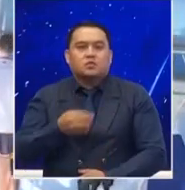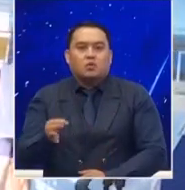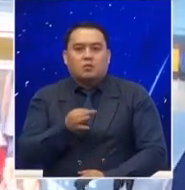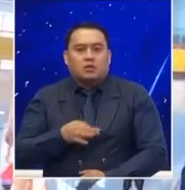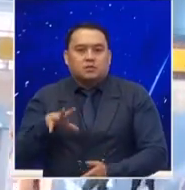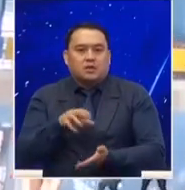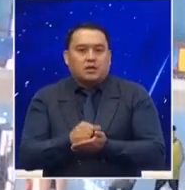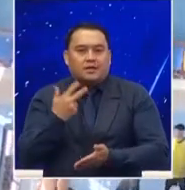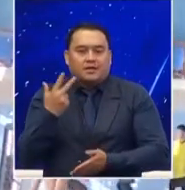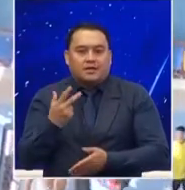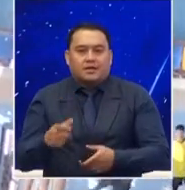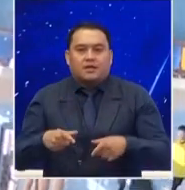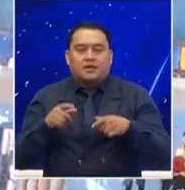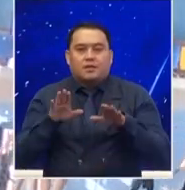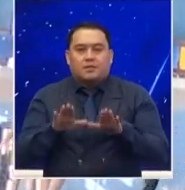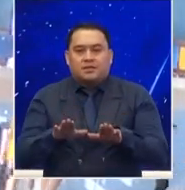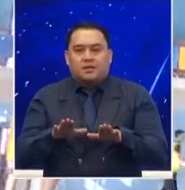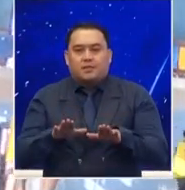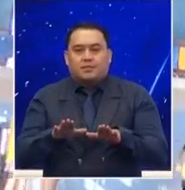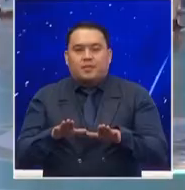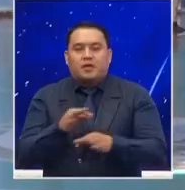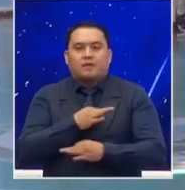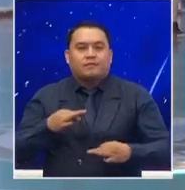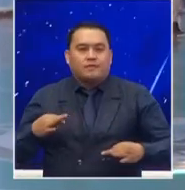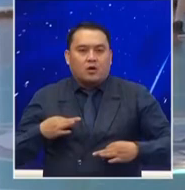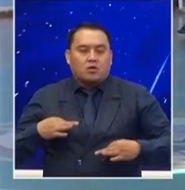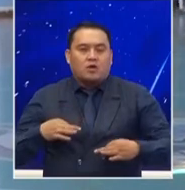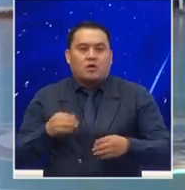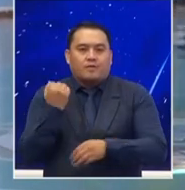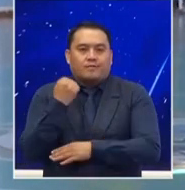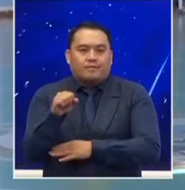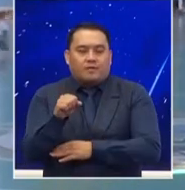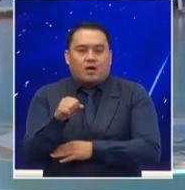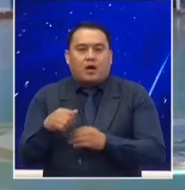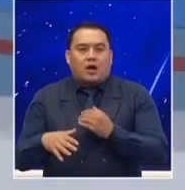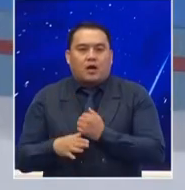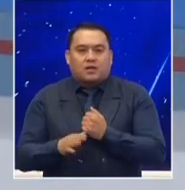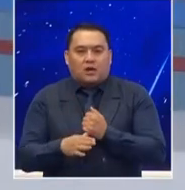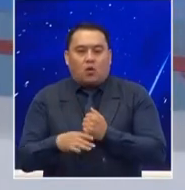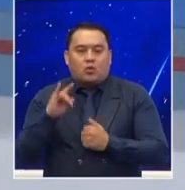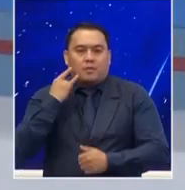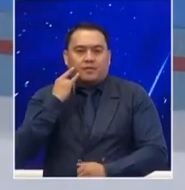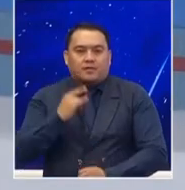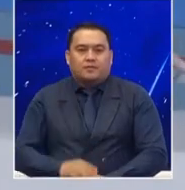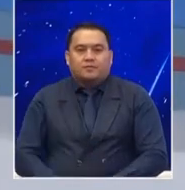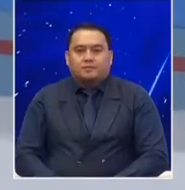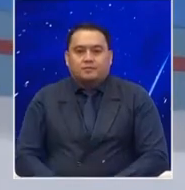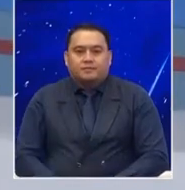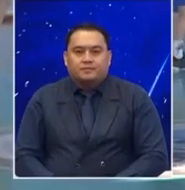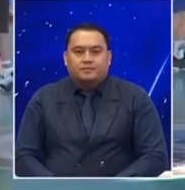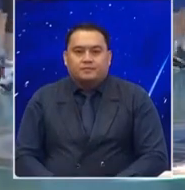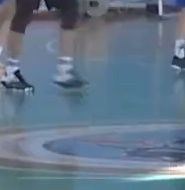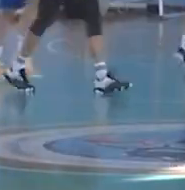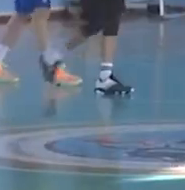область занимает третью строчку в своей подгруппе. За выход в плей-офф игры предстоит обыграть атарауфских барсов и павлодарский Иртыш. Алексей Яйцоя, Блэк